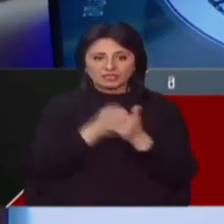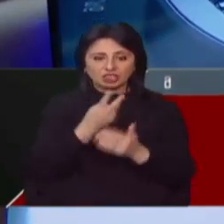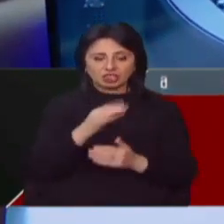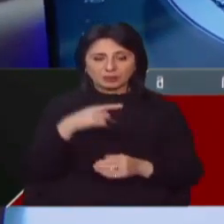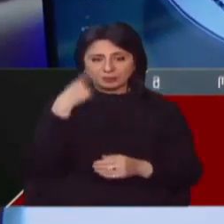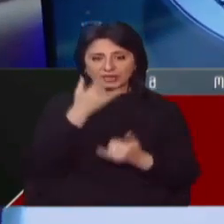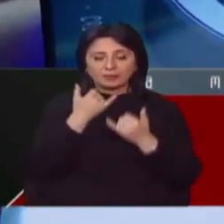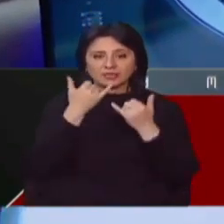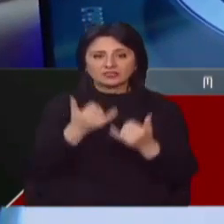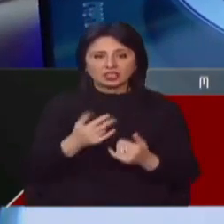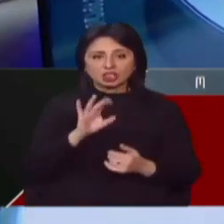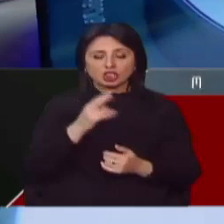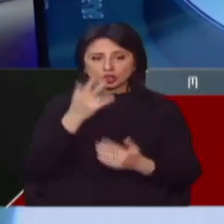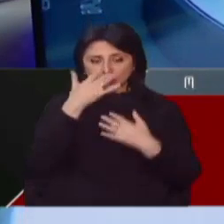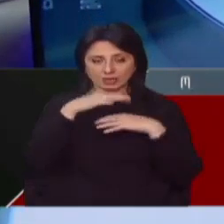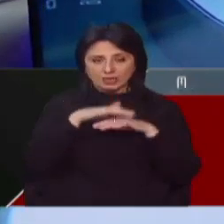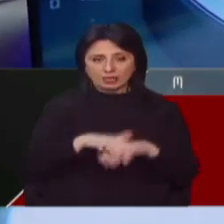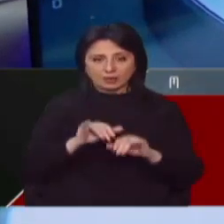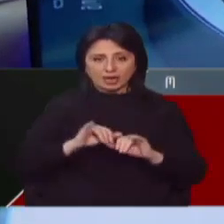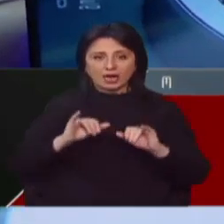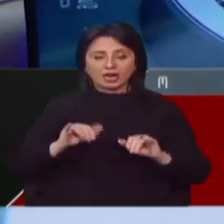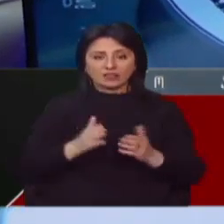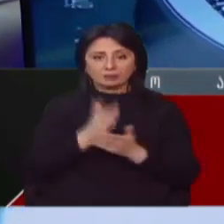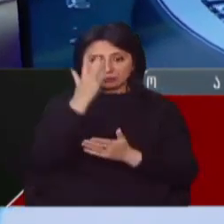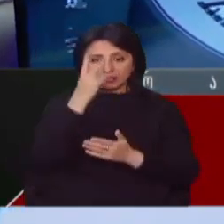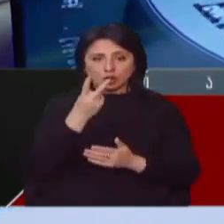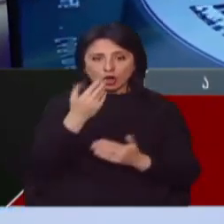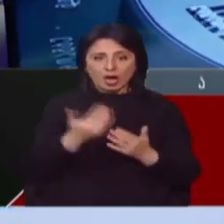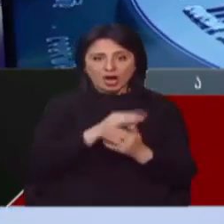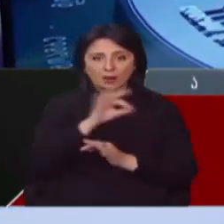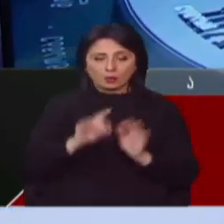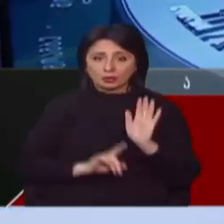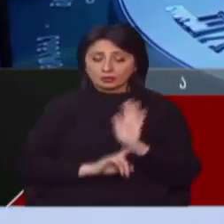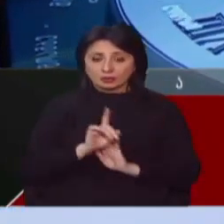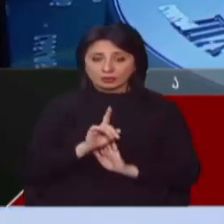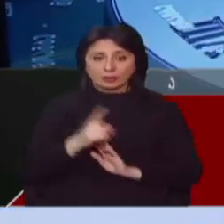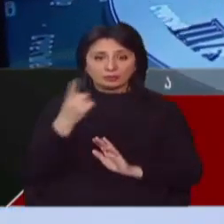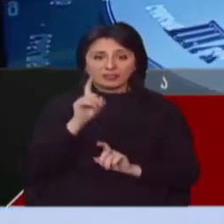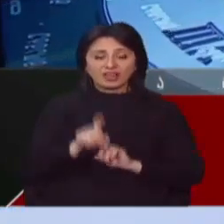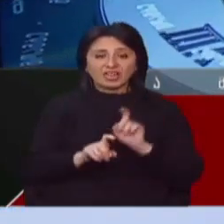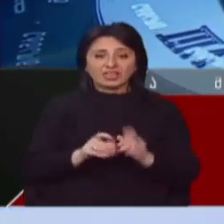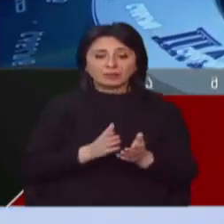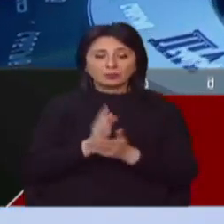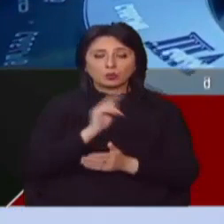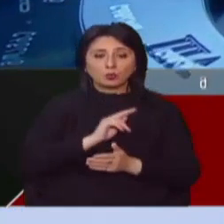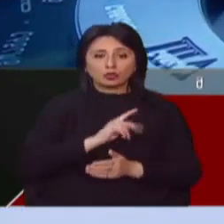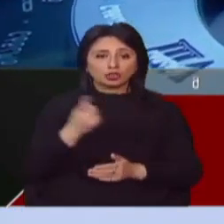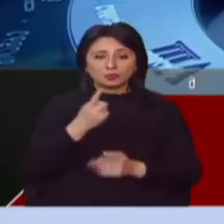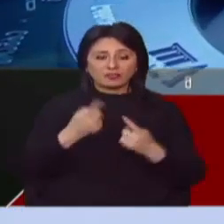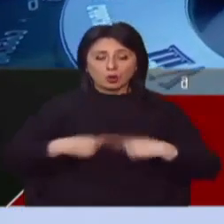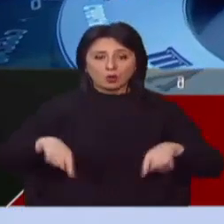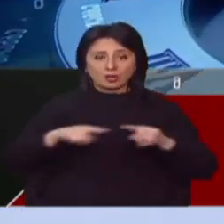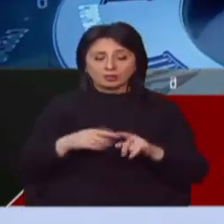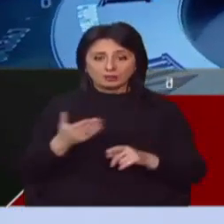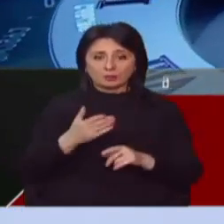შშმ პირებისთვის სოციალური ინტეგრაციისა და განვითარების მიზნით ორ ახალ პროექტს იწყებს. პირველი ნაბიჯი სფეროში მომუშავე პირველი